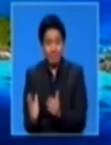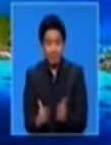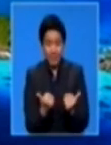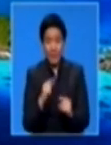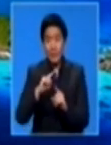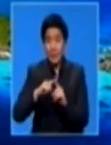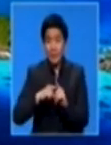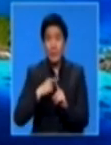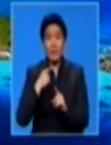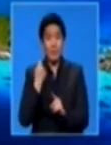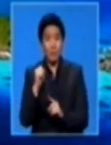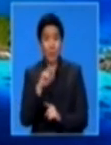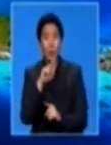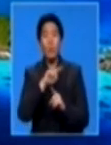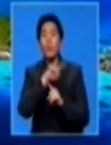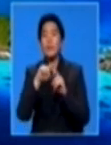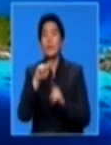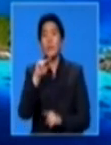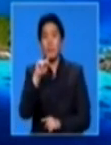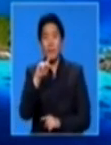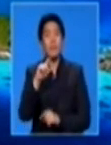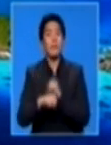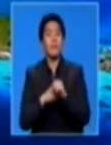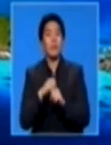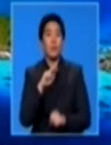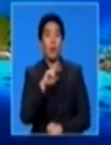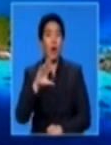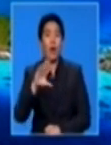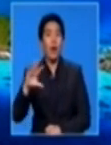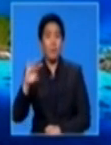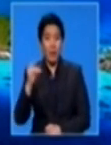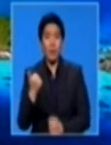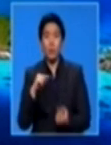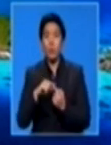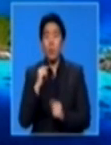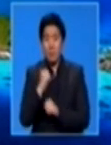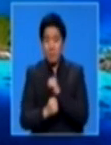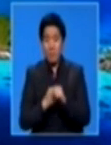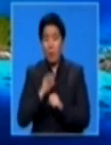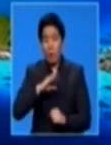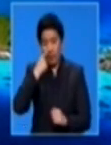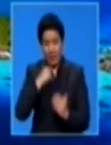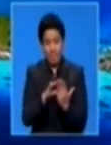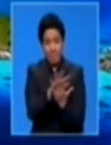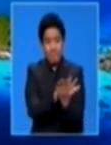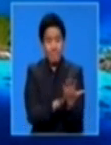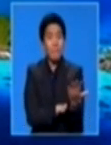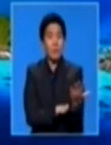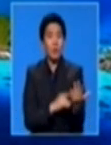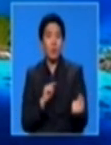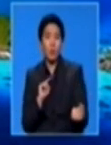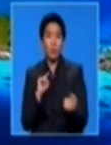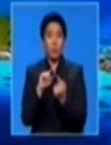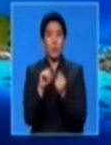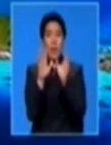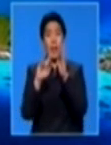ม2558นอกจากจะเป็นวันส่งท้ายปีเก่าก็ยังจะเป็นวันที่ประเทศไทยและประเทศอื่นๆในภูมิภาคของเราก้าวสู่การ